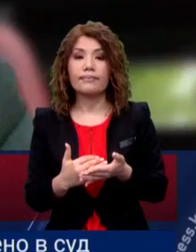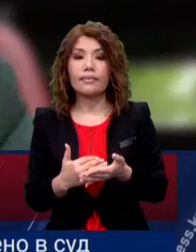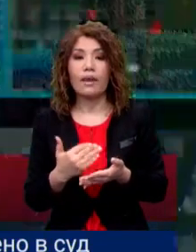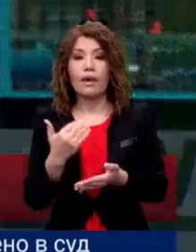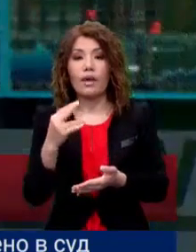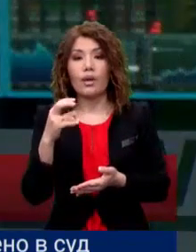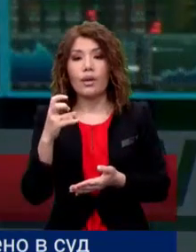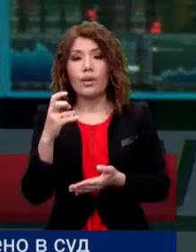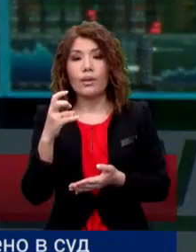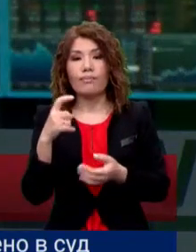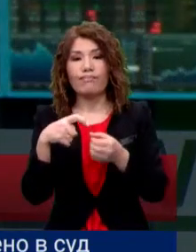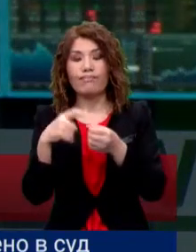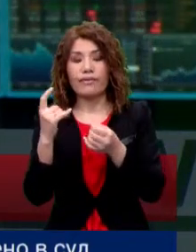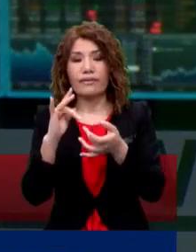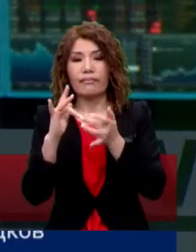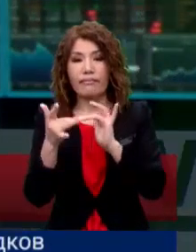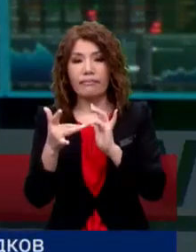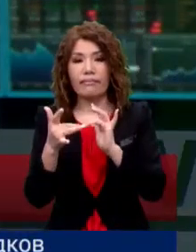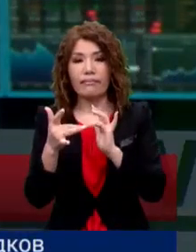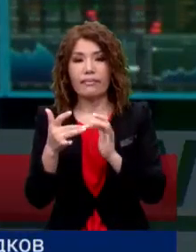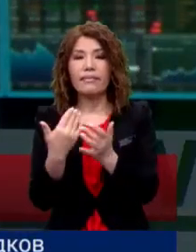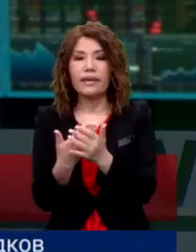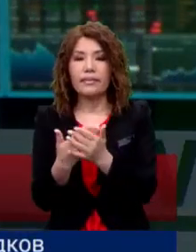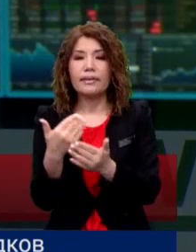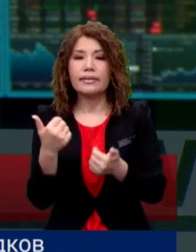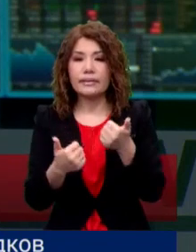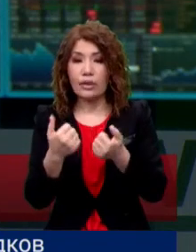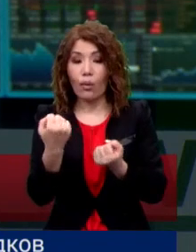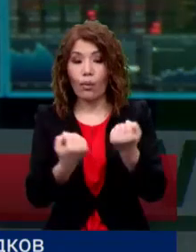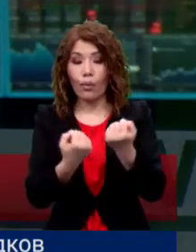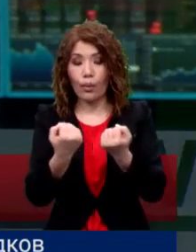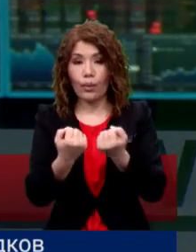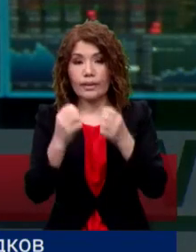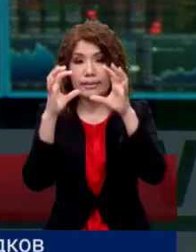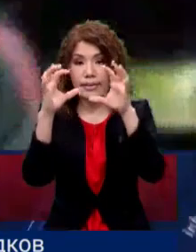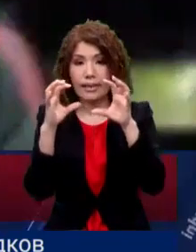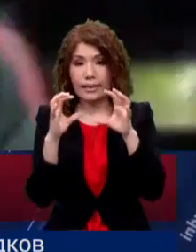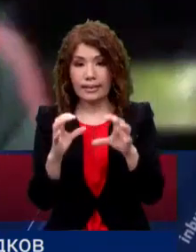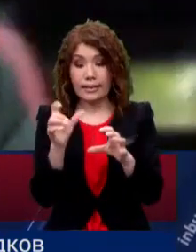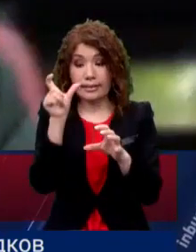Дулат мырза мен байланысты нашарлап кеткен секілді. Мысалы үшін, көлігі заңды тұлғаның